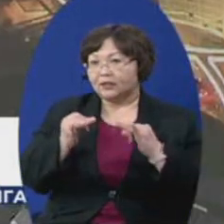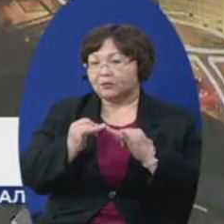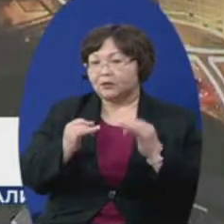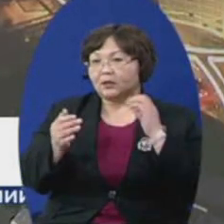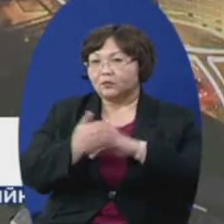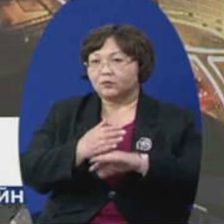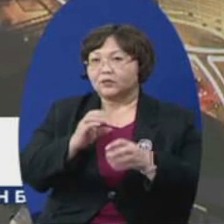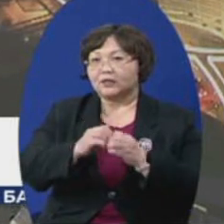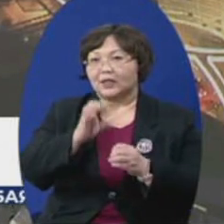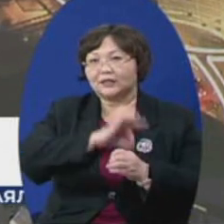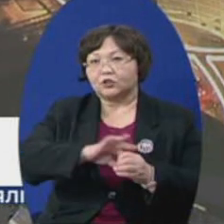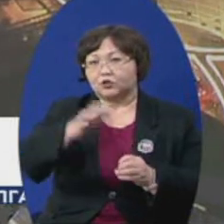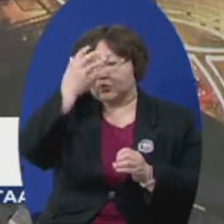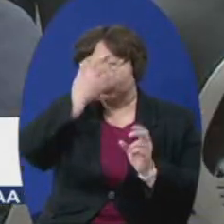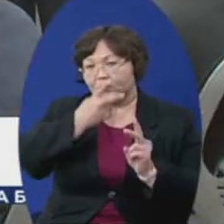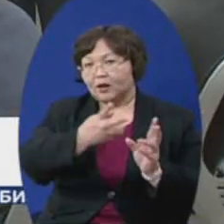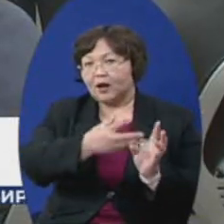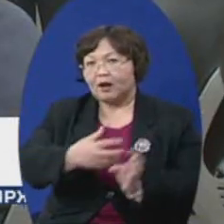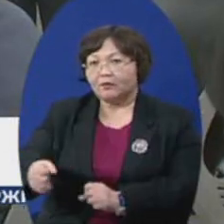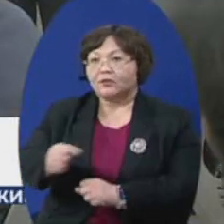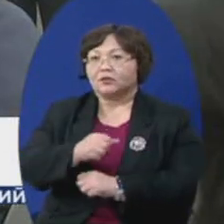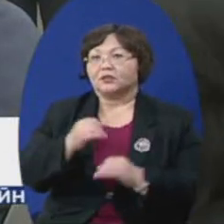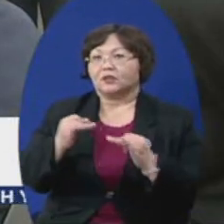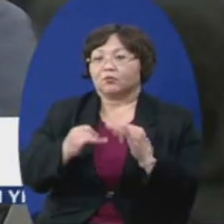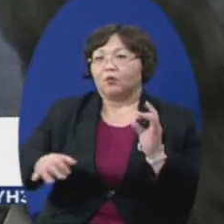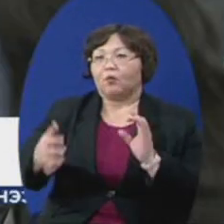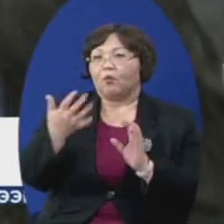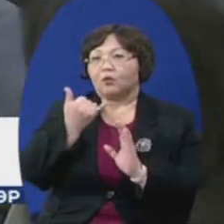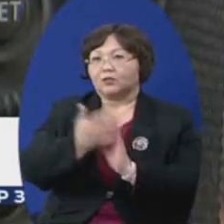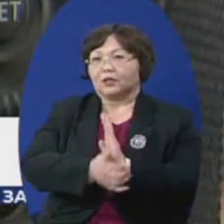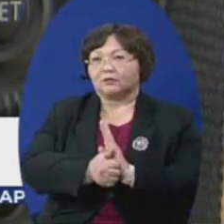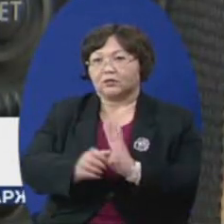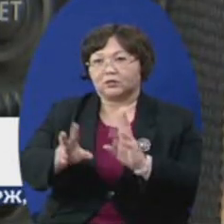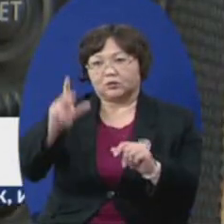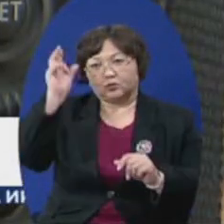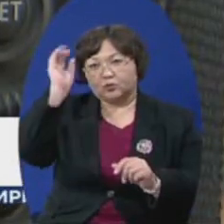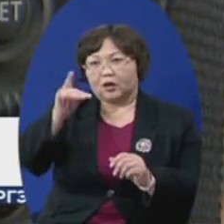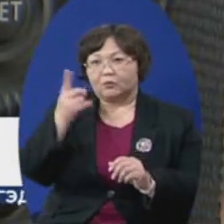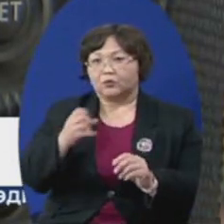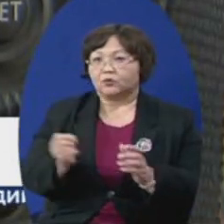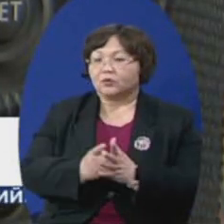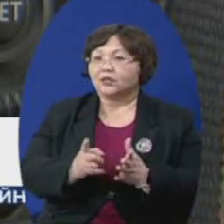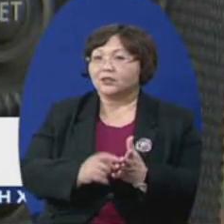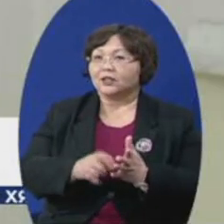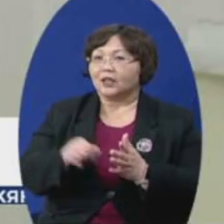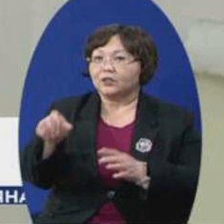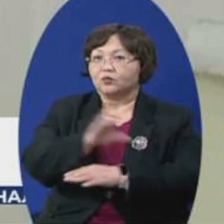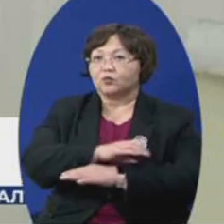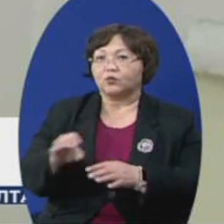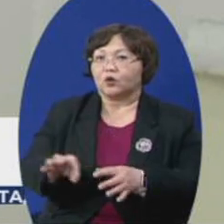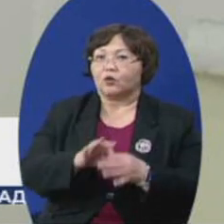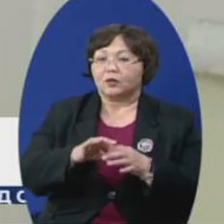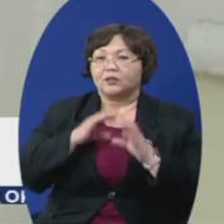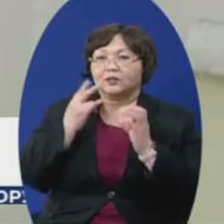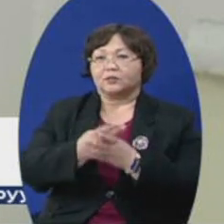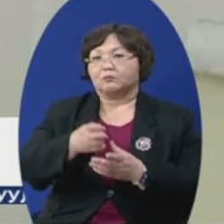ашиглан төрийн үйлчилгээг авахд цахим ур чадвар эзэмших нь чухал ач холбогдолтой. Энэ төрлийн сургалтын холбоотой